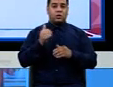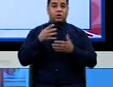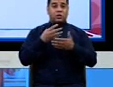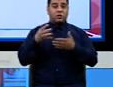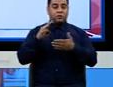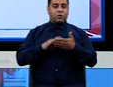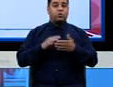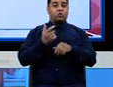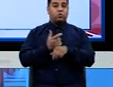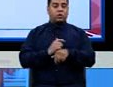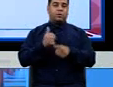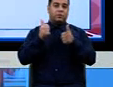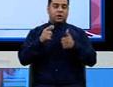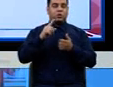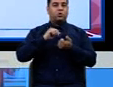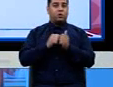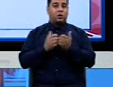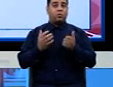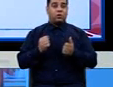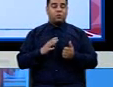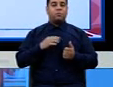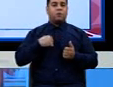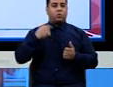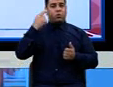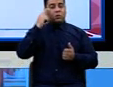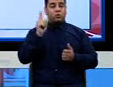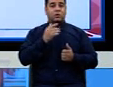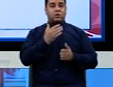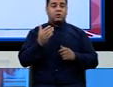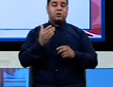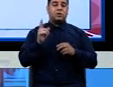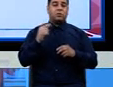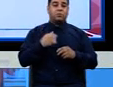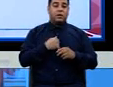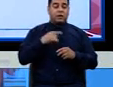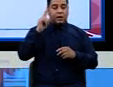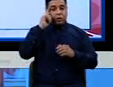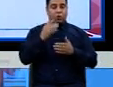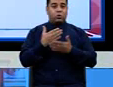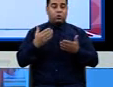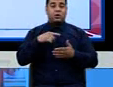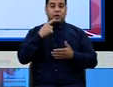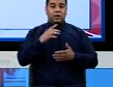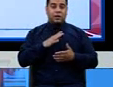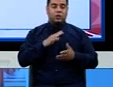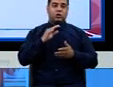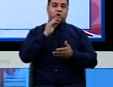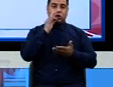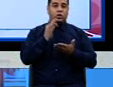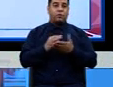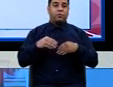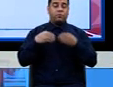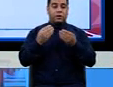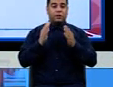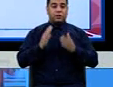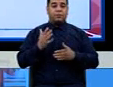olgansiz. O'ylaymanki, natijalarni ko'rib chiqasiz va menda xatolik yo'q degan javobni berasiz.